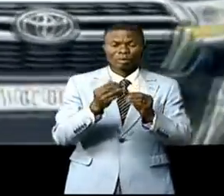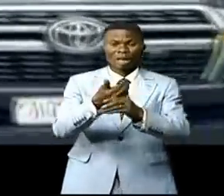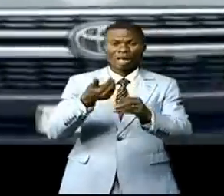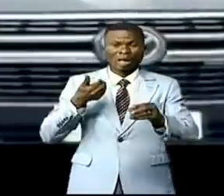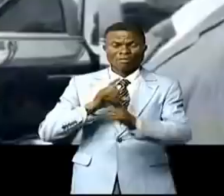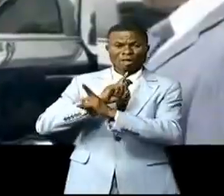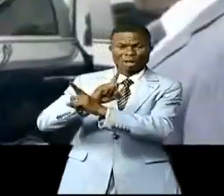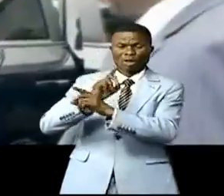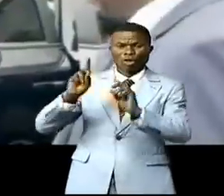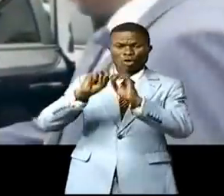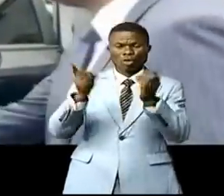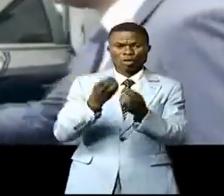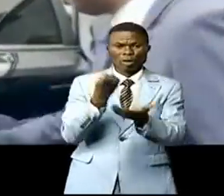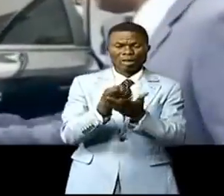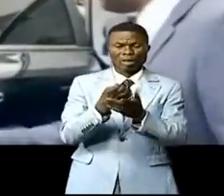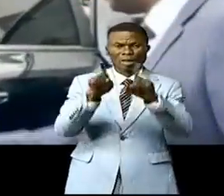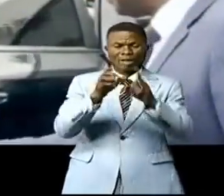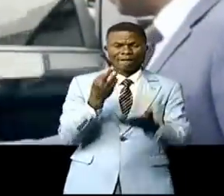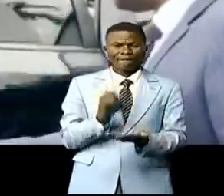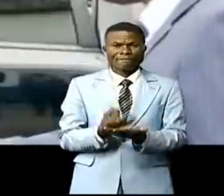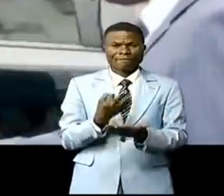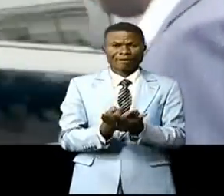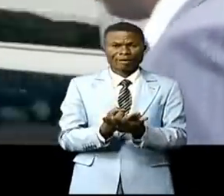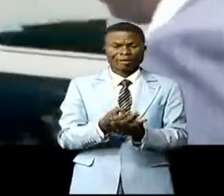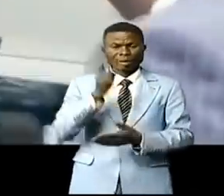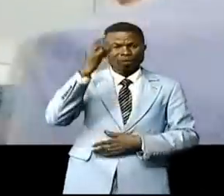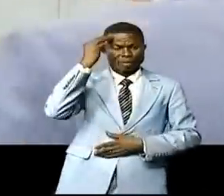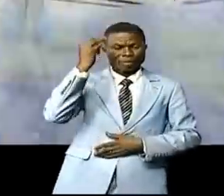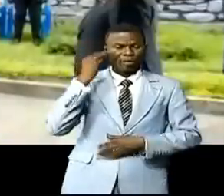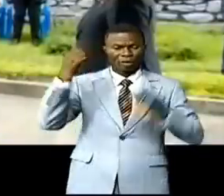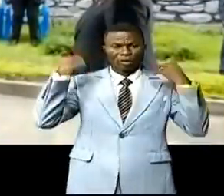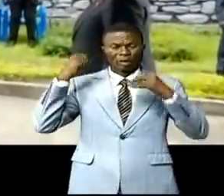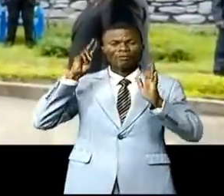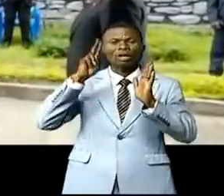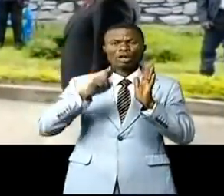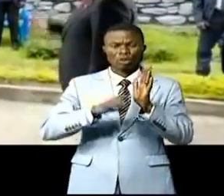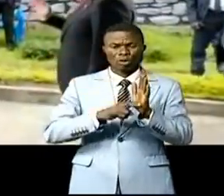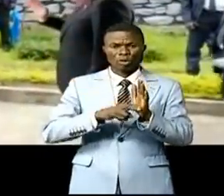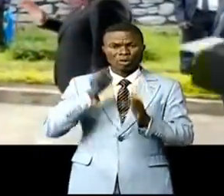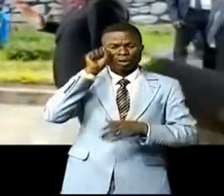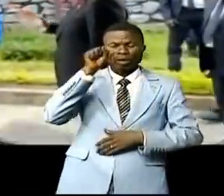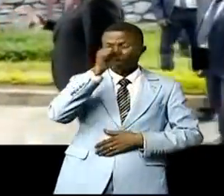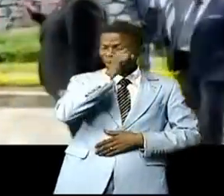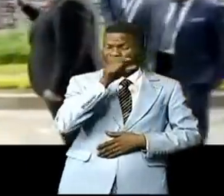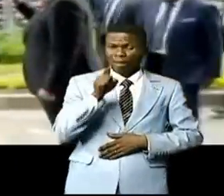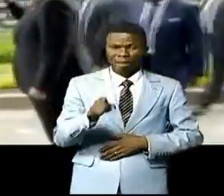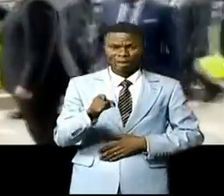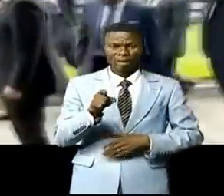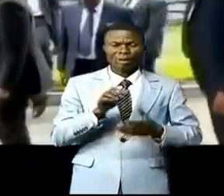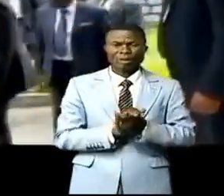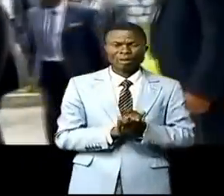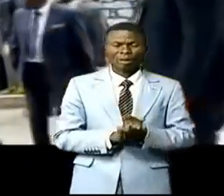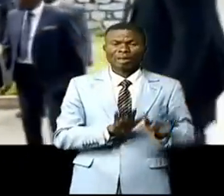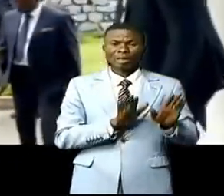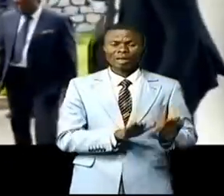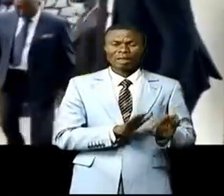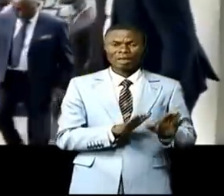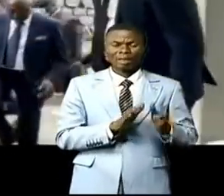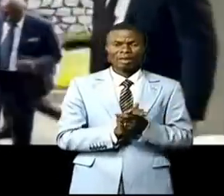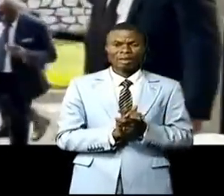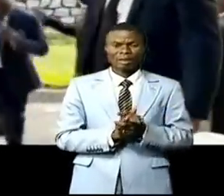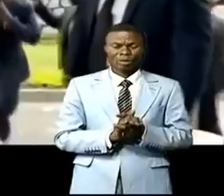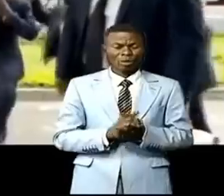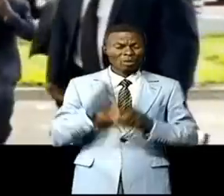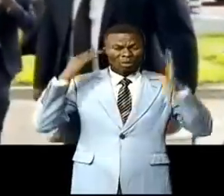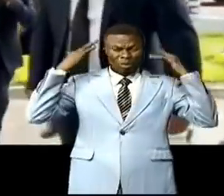la commission économique et finances. Le Premier ministre et chef du gouvernement Jean-Michel Samalou Kondé Kyenge entend prévenir la